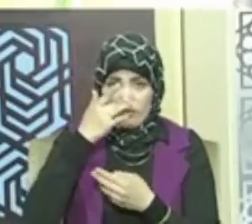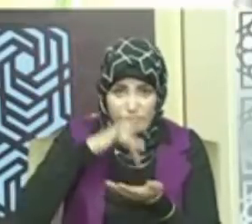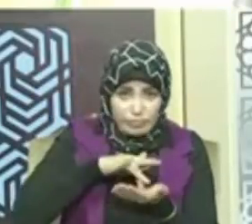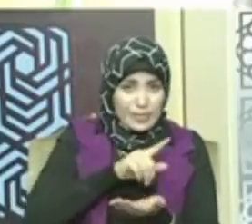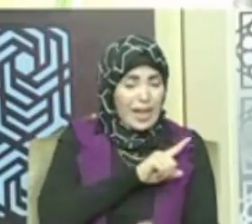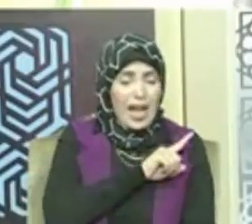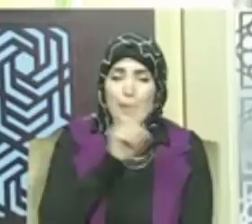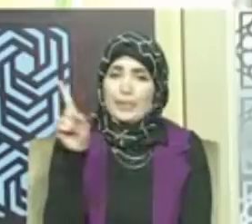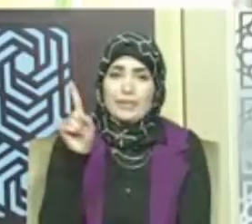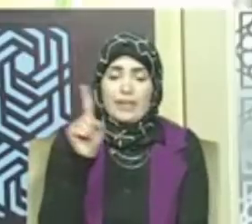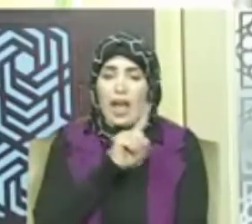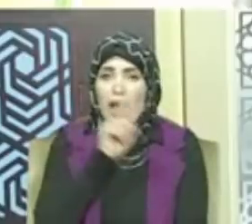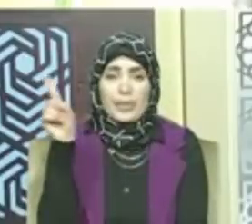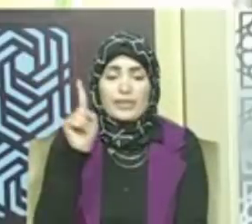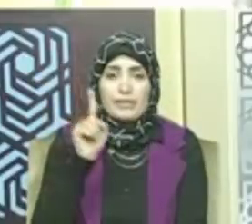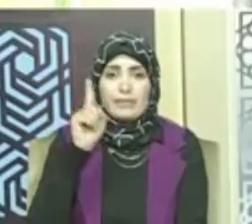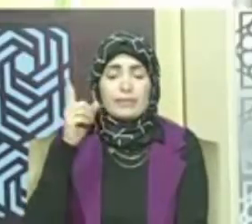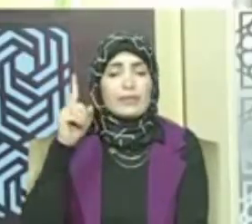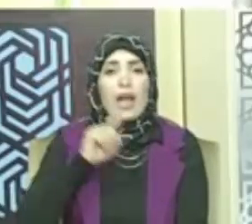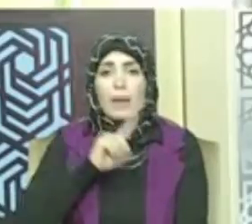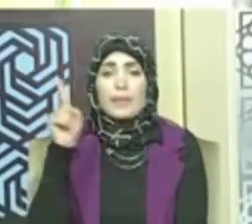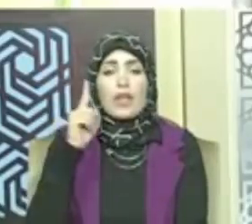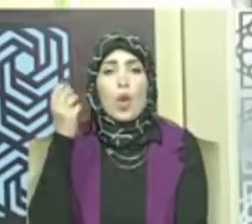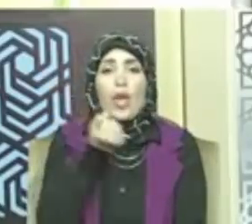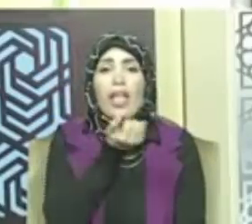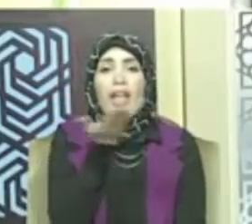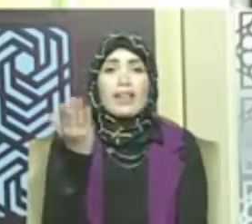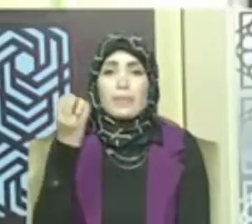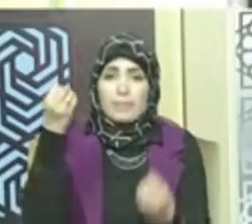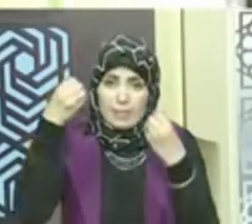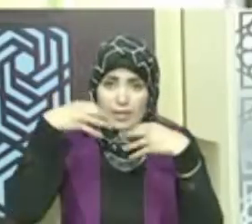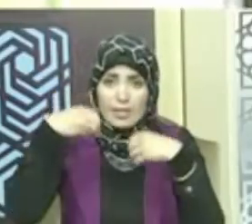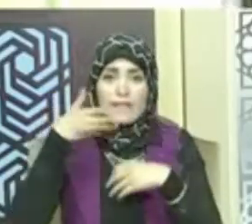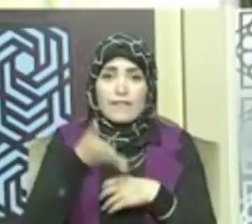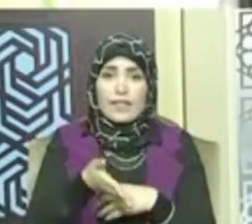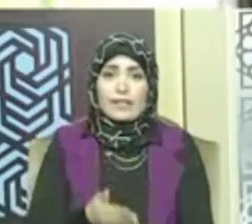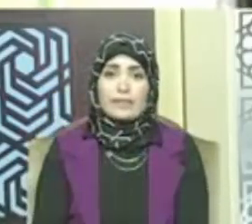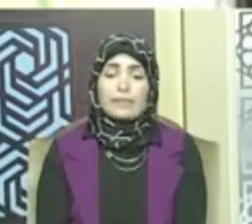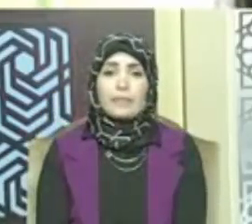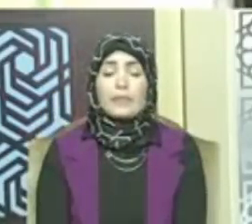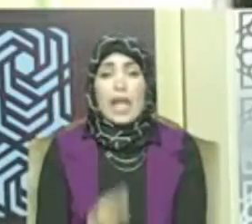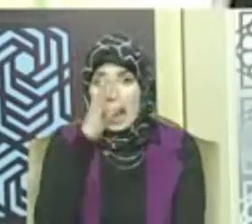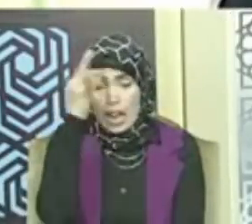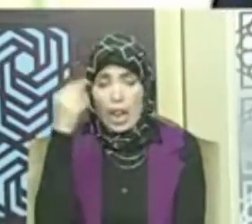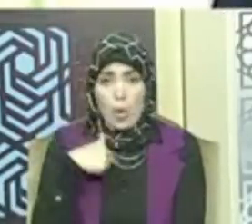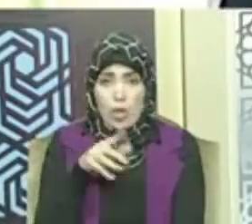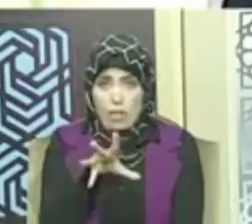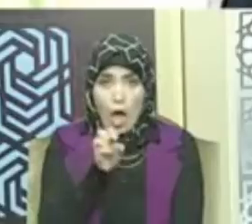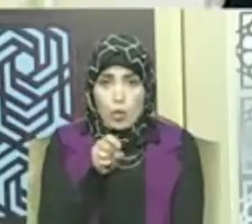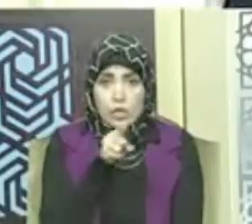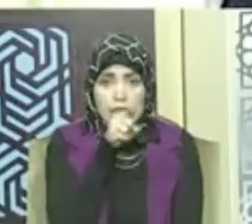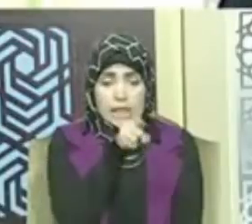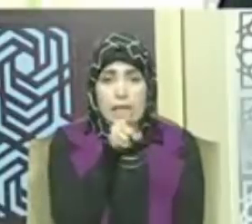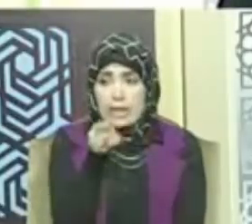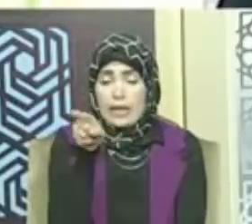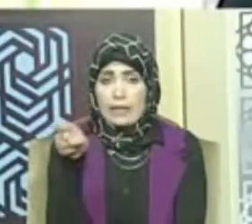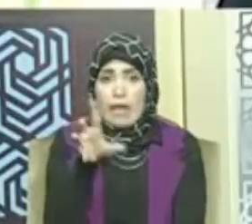أبدا وهو الكريم. فإذا أردنا أن نضع